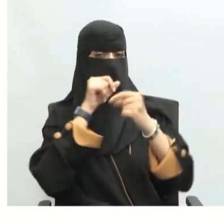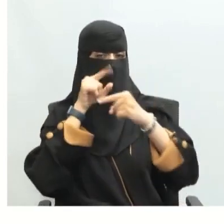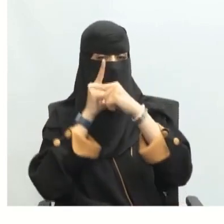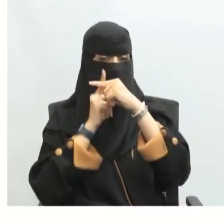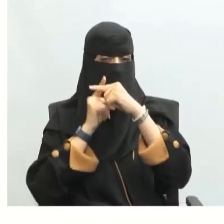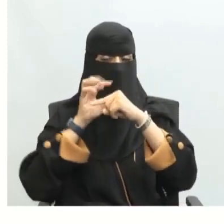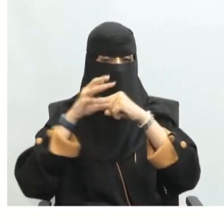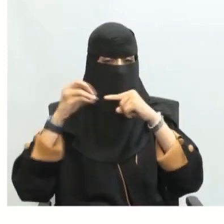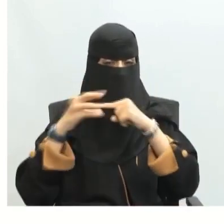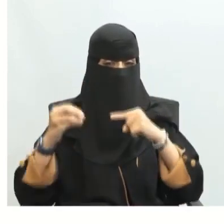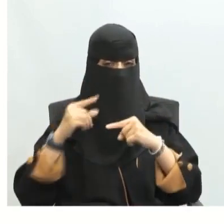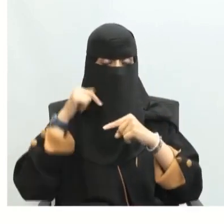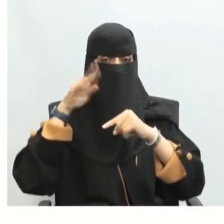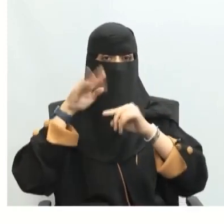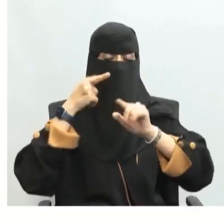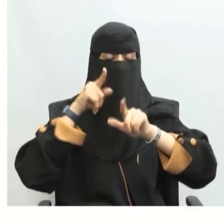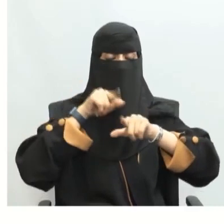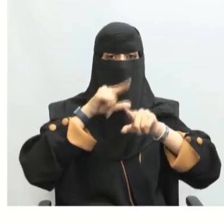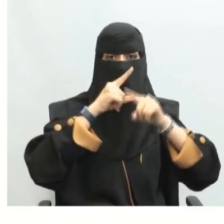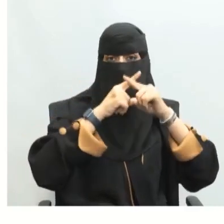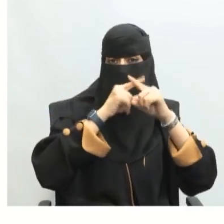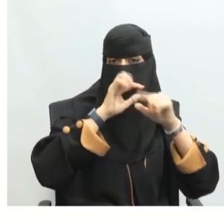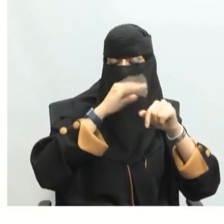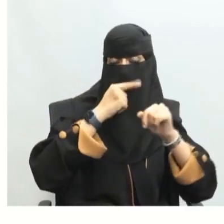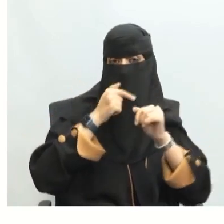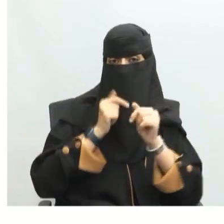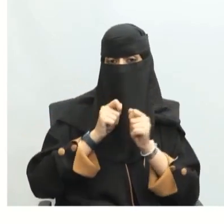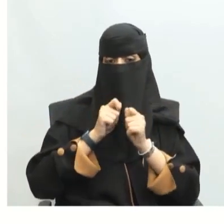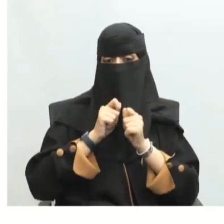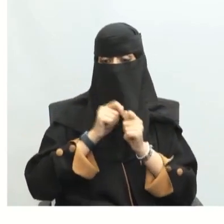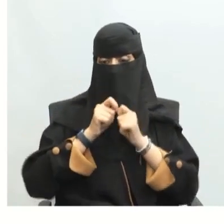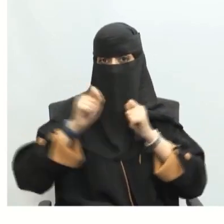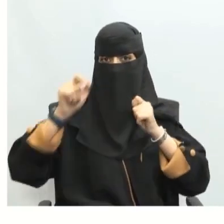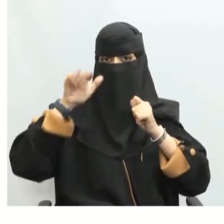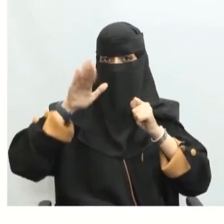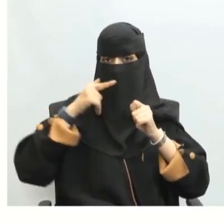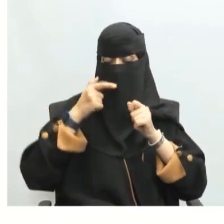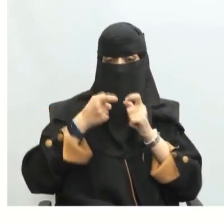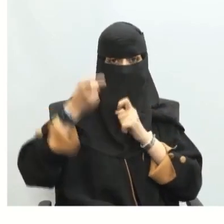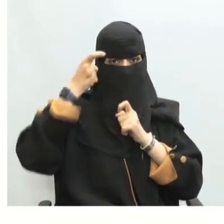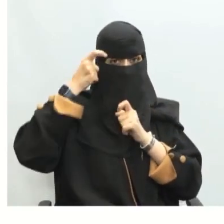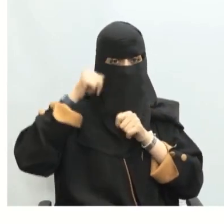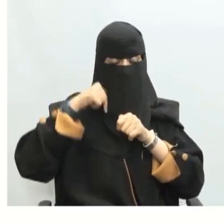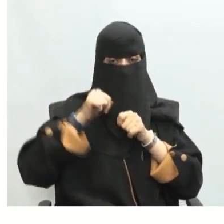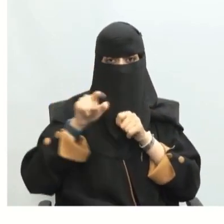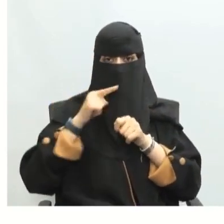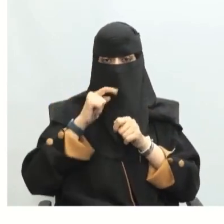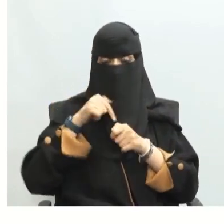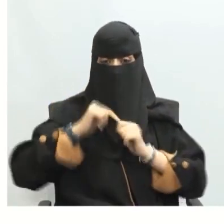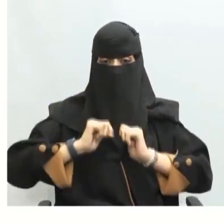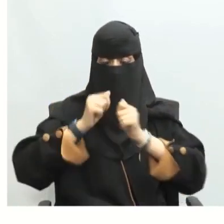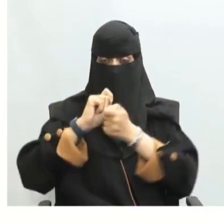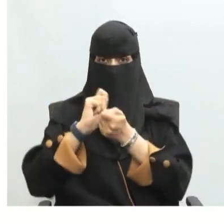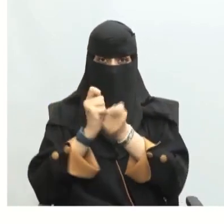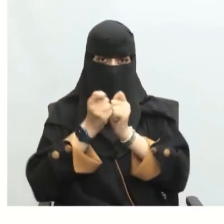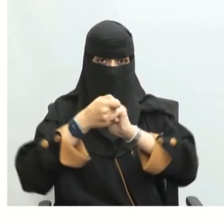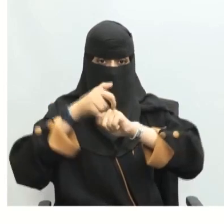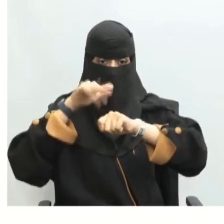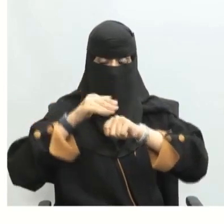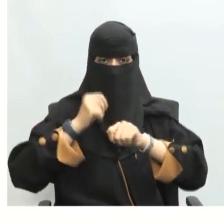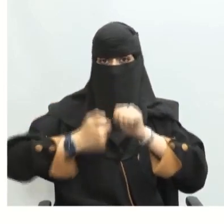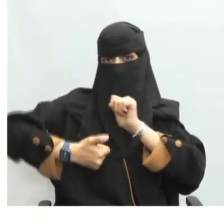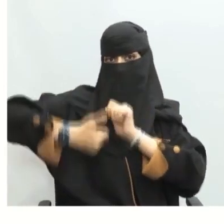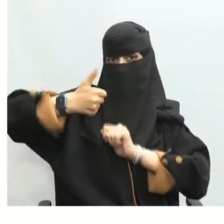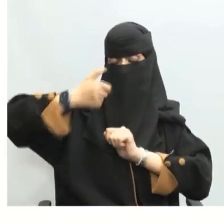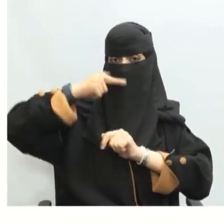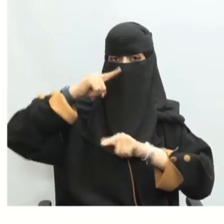ونقوم بماذا بمعالجتها بعيدين عن التعصب او عن الاصرار في الخطا فمن الاهداف